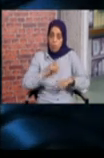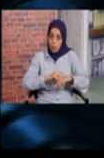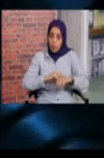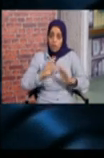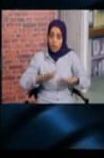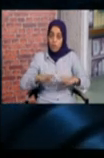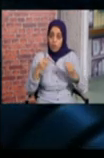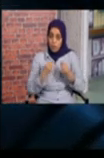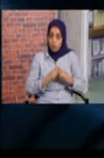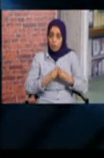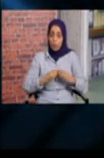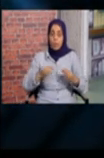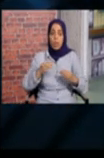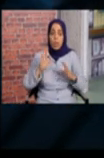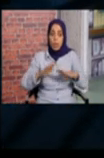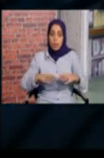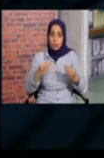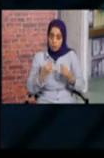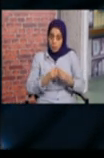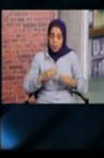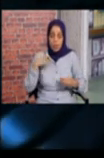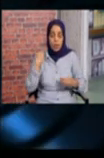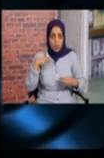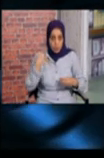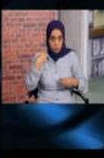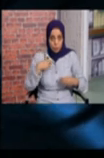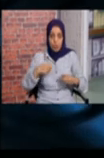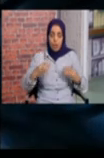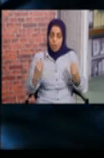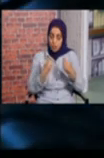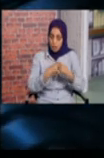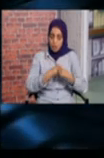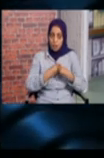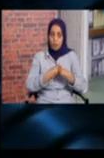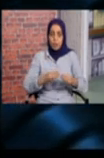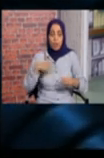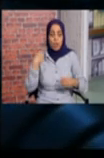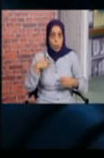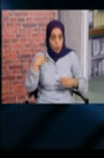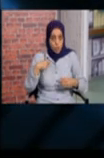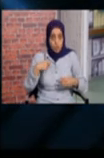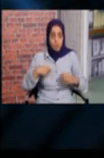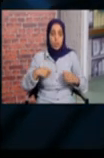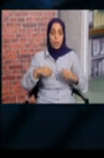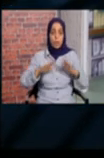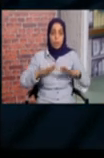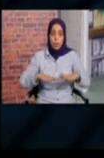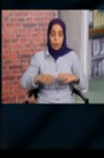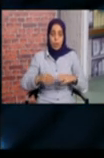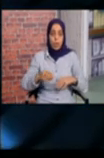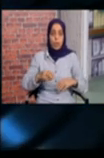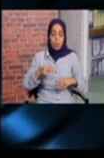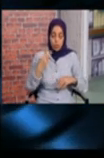احنا نوفي بالمتطلبات اللي جي بي مورجان محتاجاها علشان نقدر ننضم تاني لهذا المؤشر. وبالفعل في ابريل